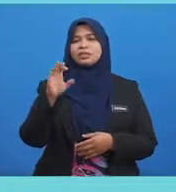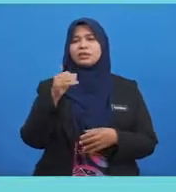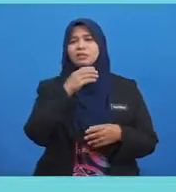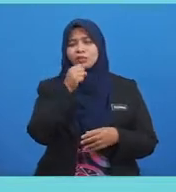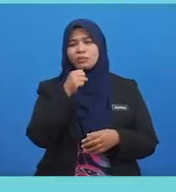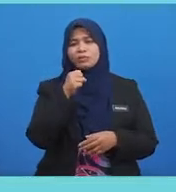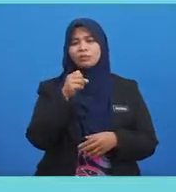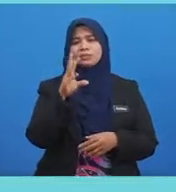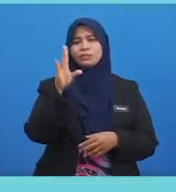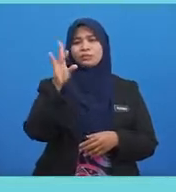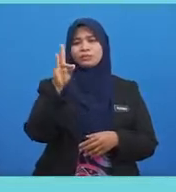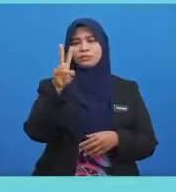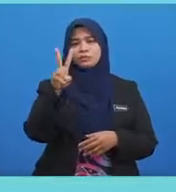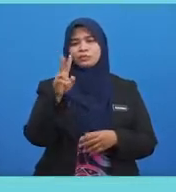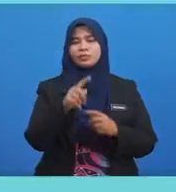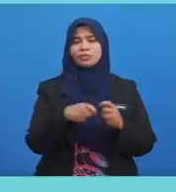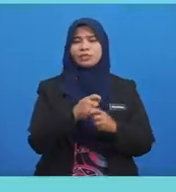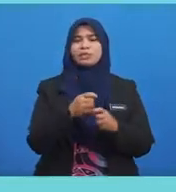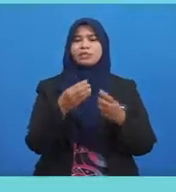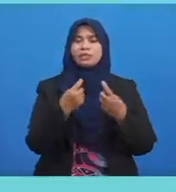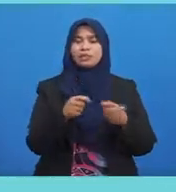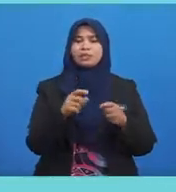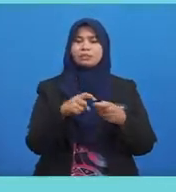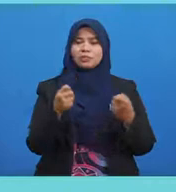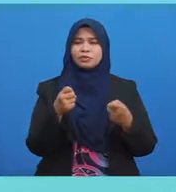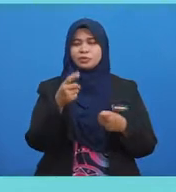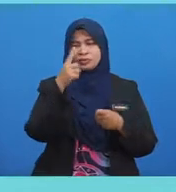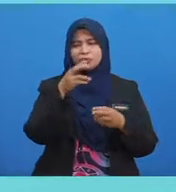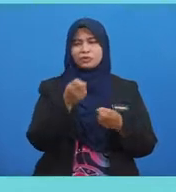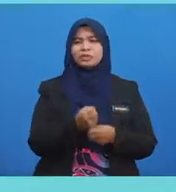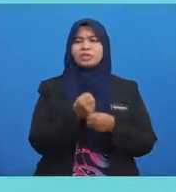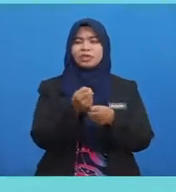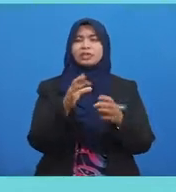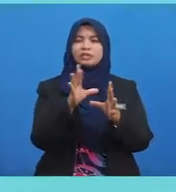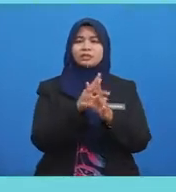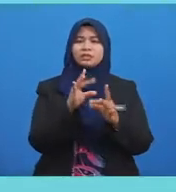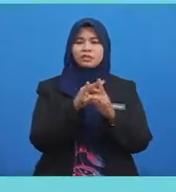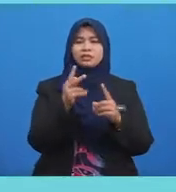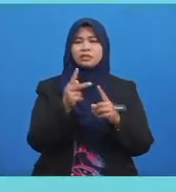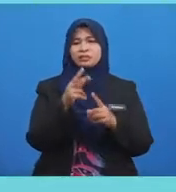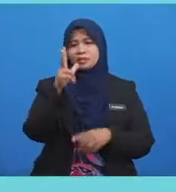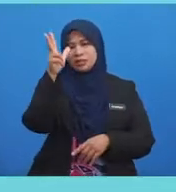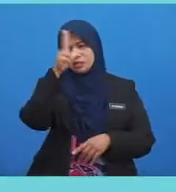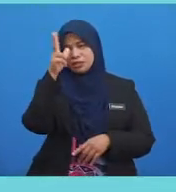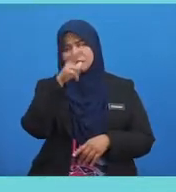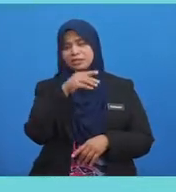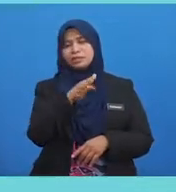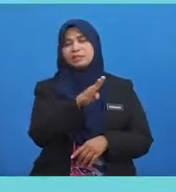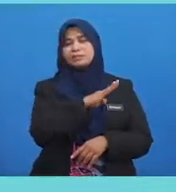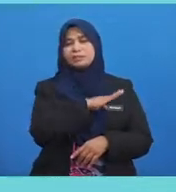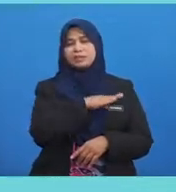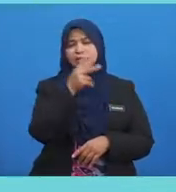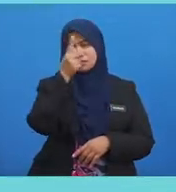72 tahun pada ketika itu telah memutuskan untuk menyerahkan Sarawak kepada